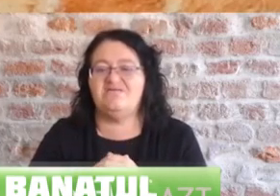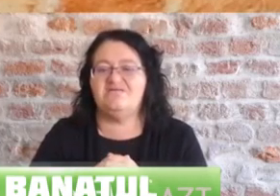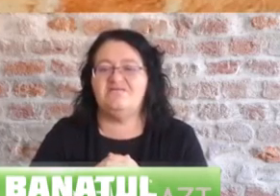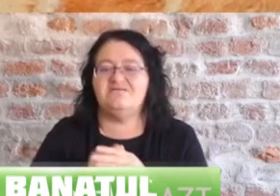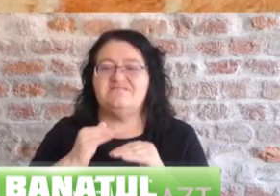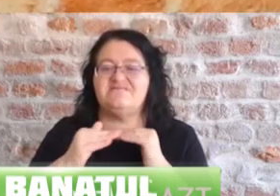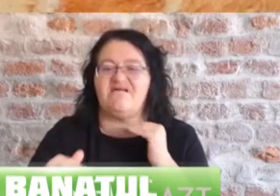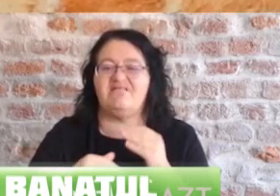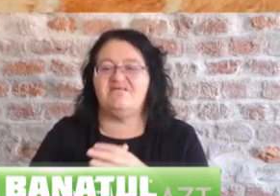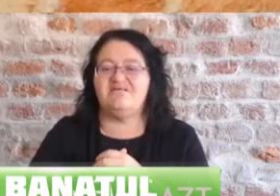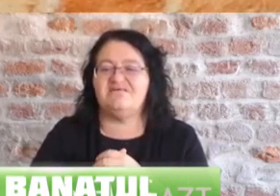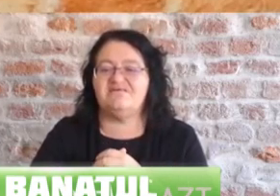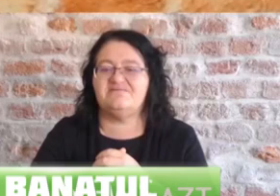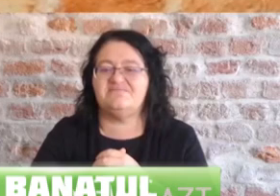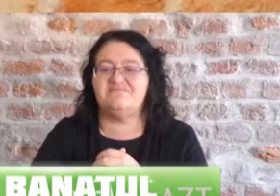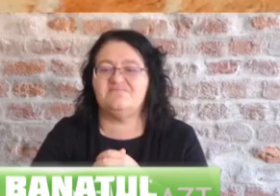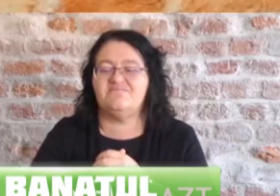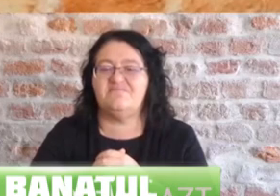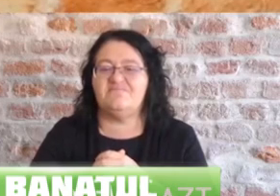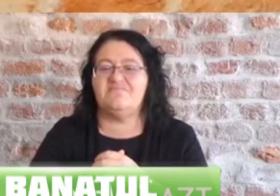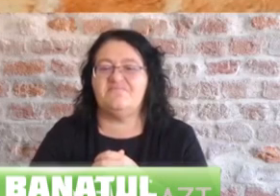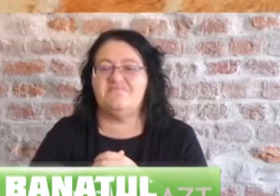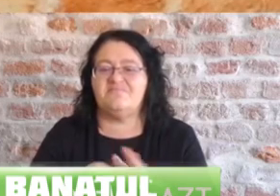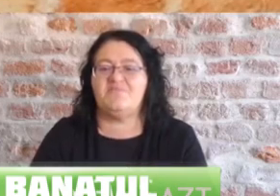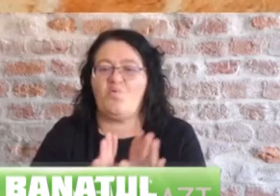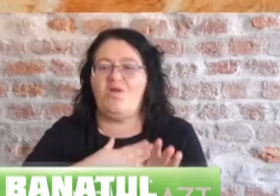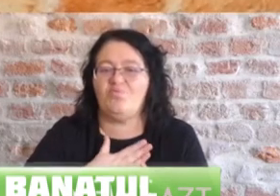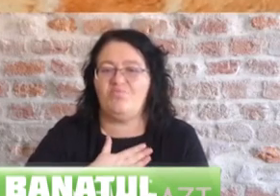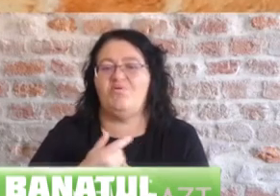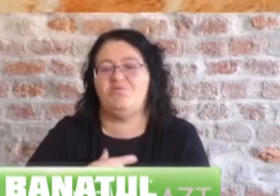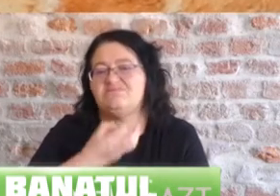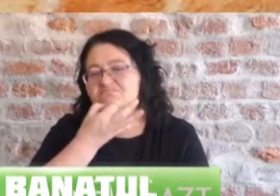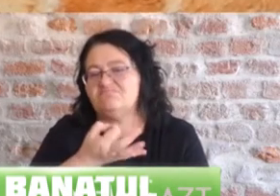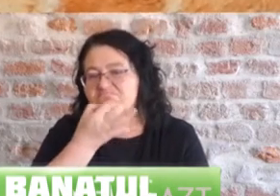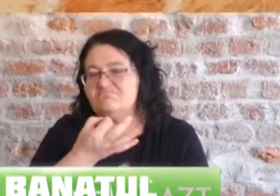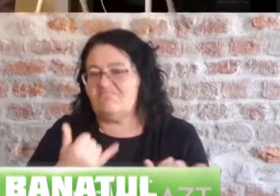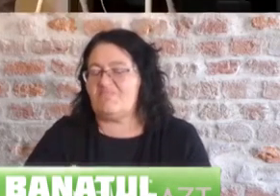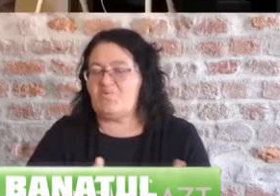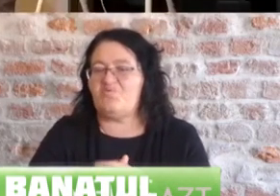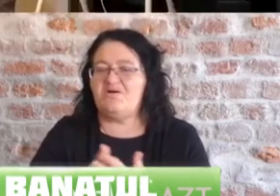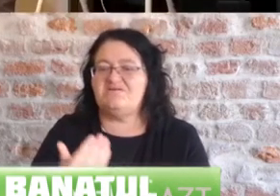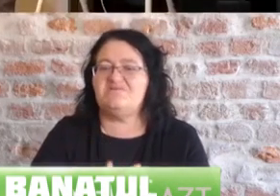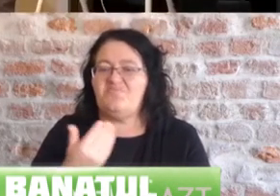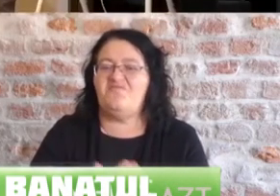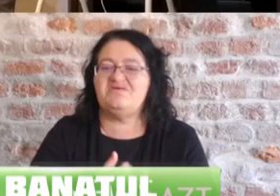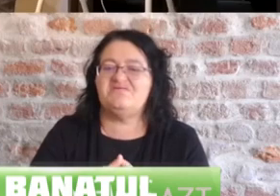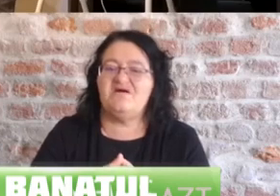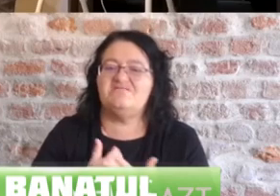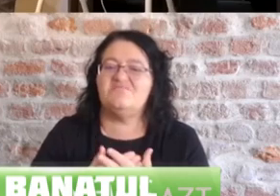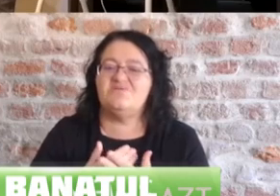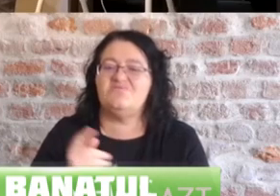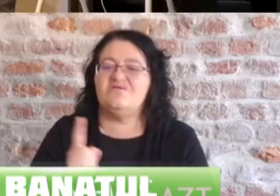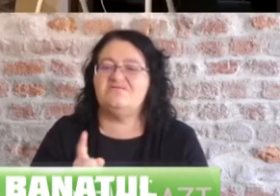un alt strat. L-aș lăsa și pe colegul meu să povestească, ca să